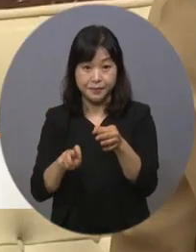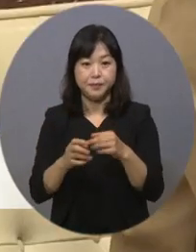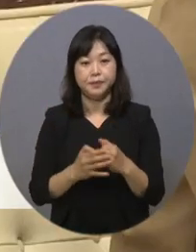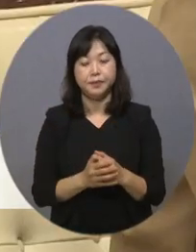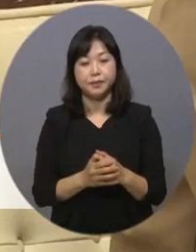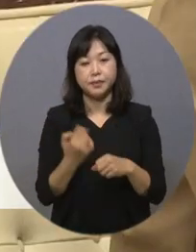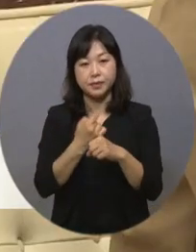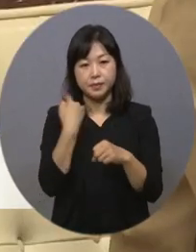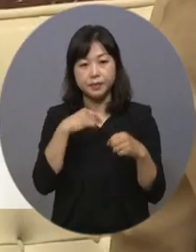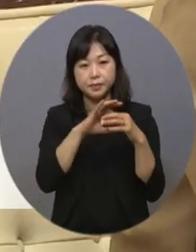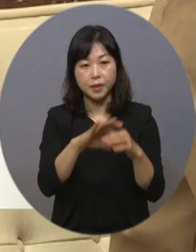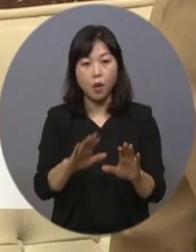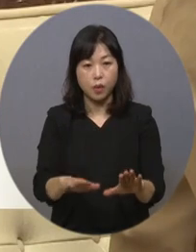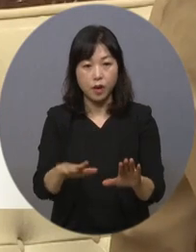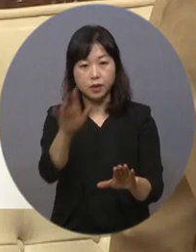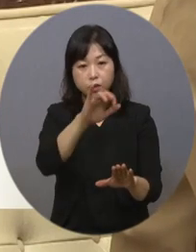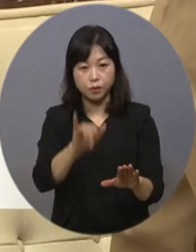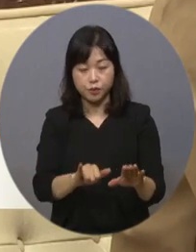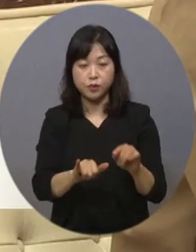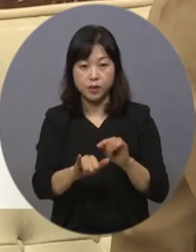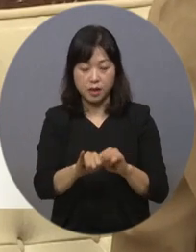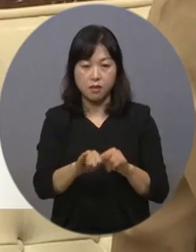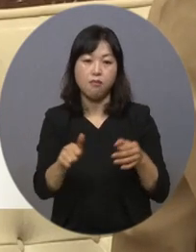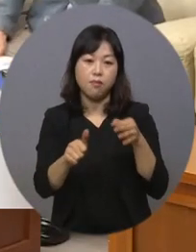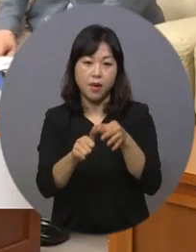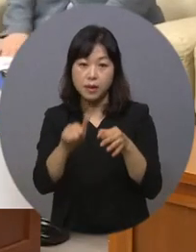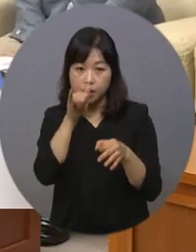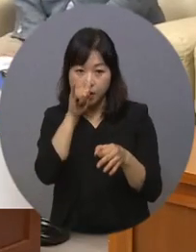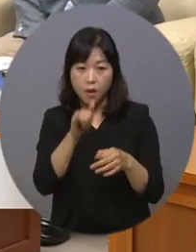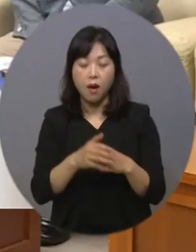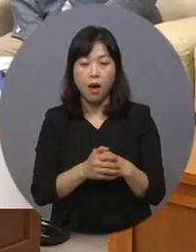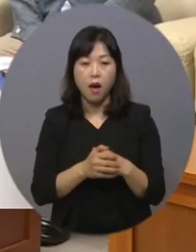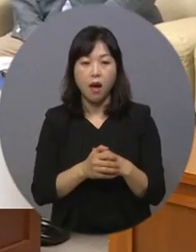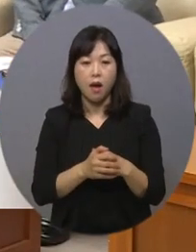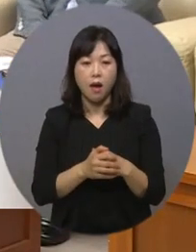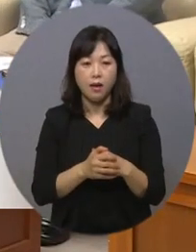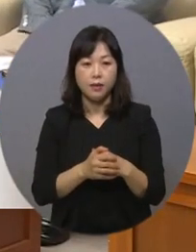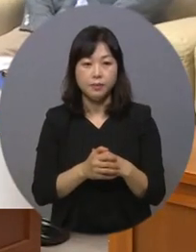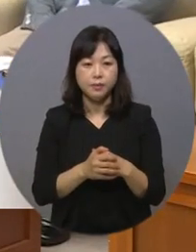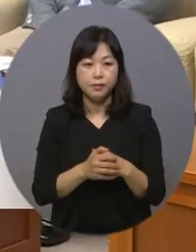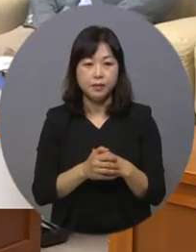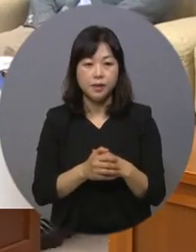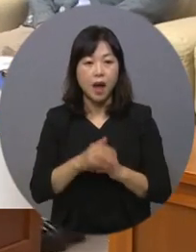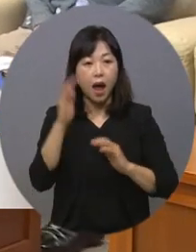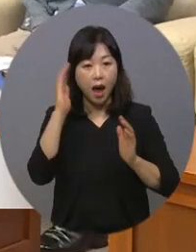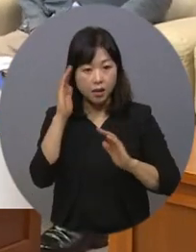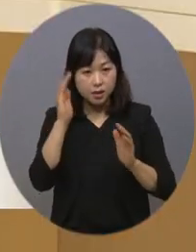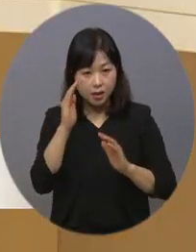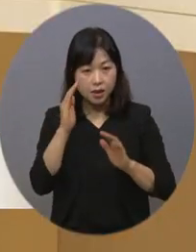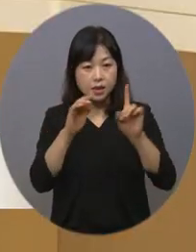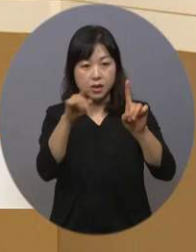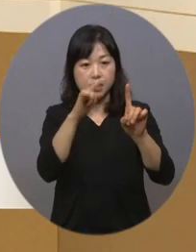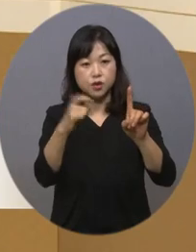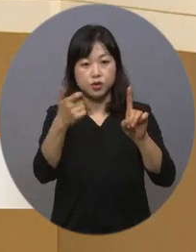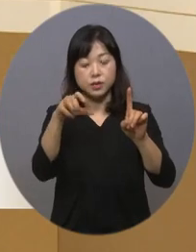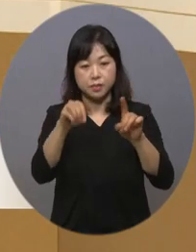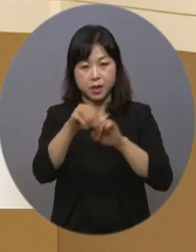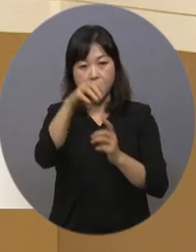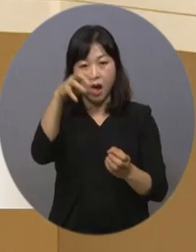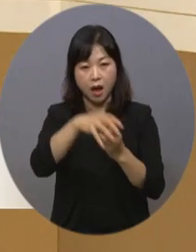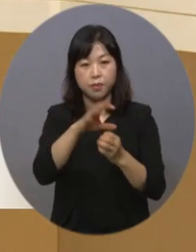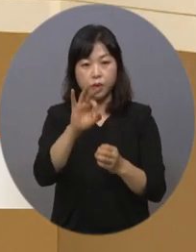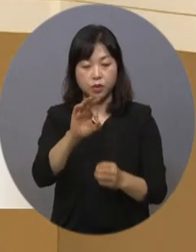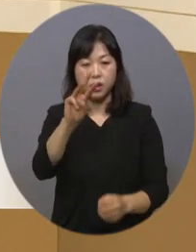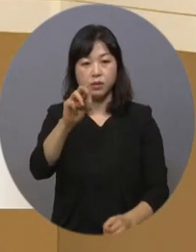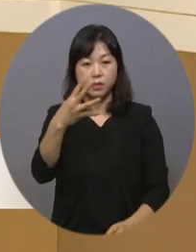지난해에 이어 올해도 전국에서 유일하게 지급하며 장학금은 학생 1인당 60만 원씩, 총 지급 규모는